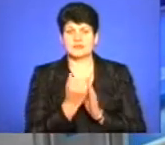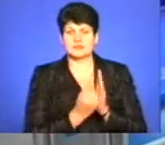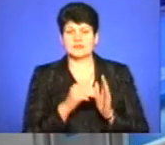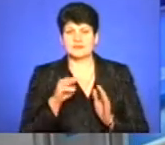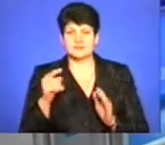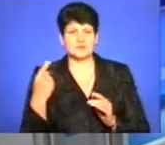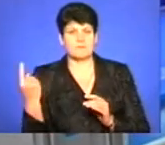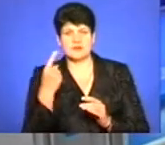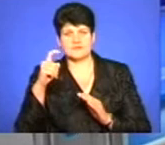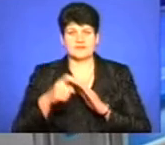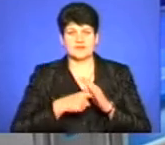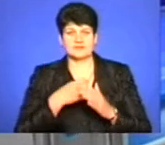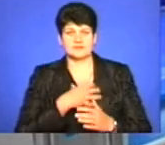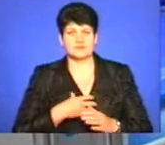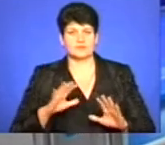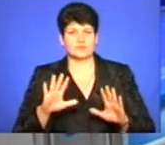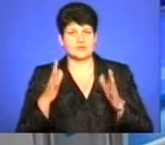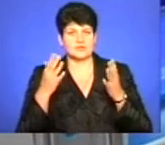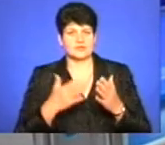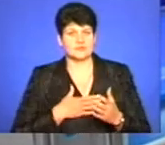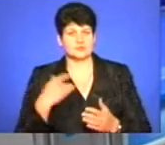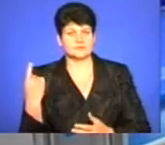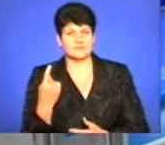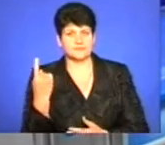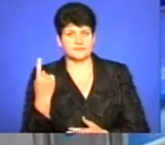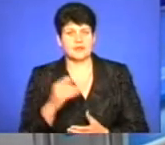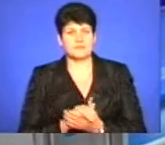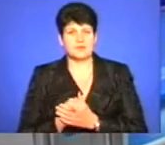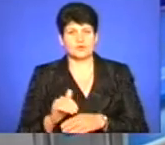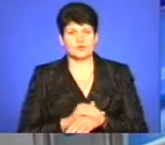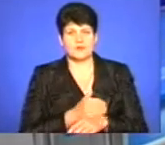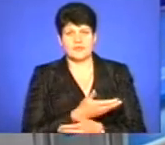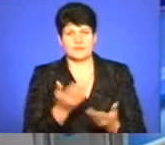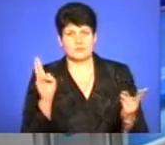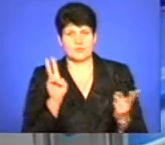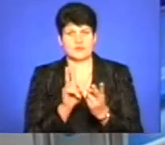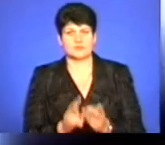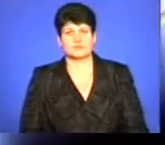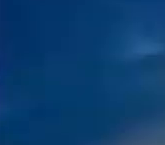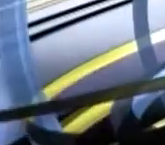першими дізнаватися про найактуальніші події нашого краю. Миру та добра нам. Побачимось.